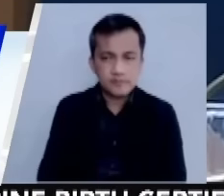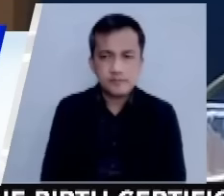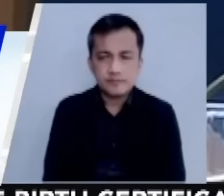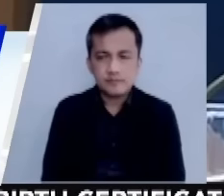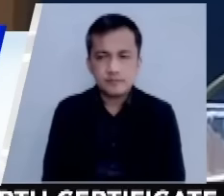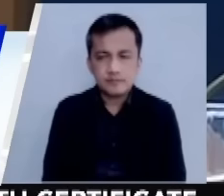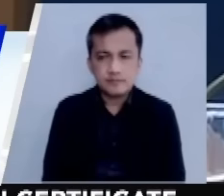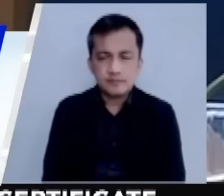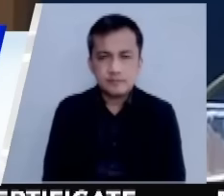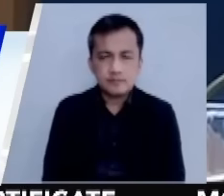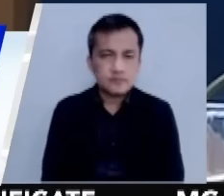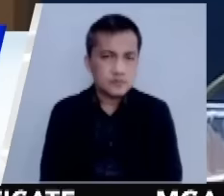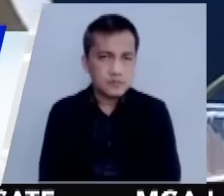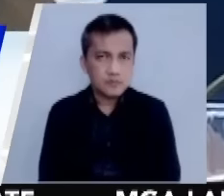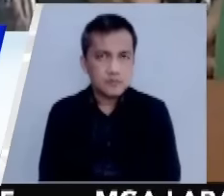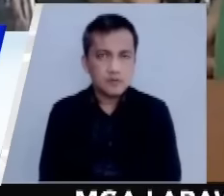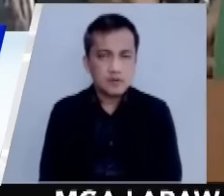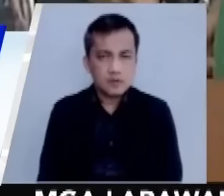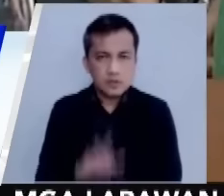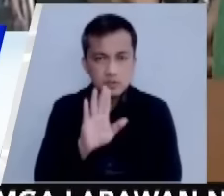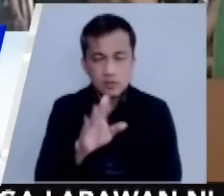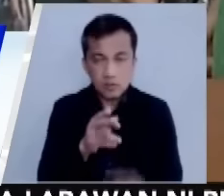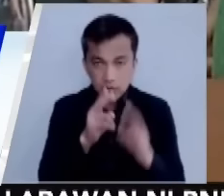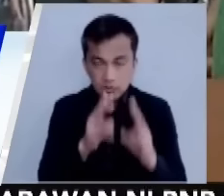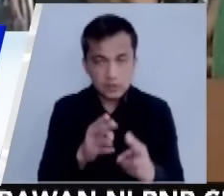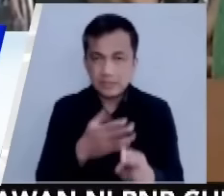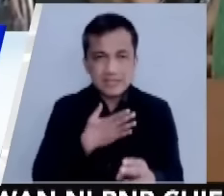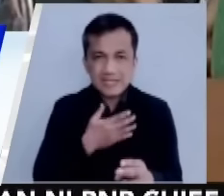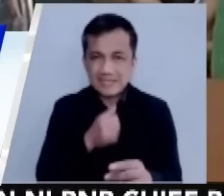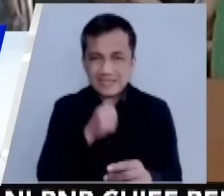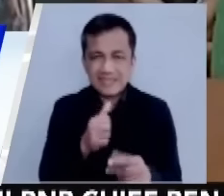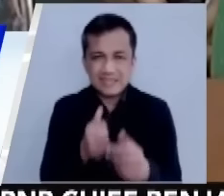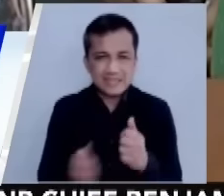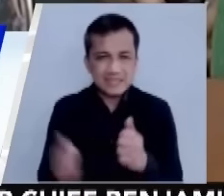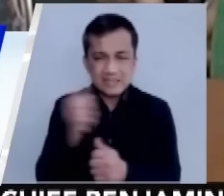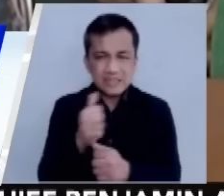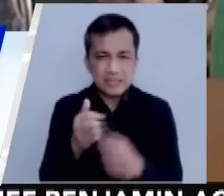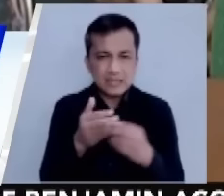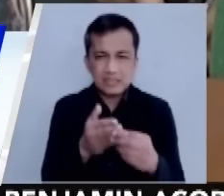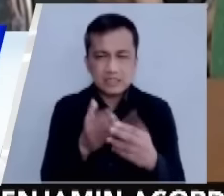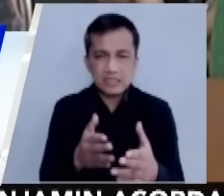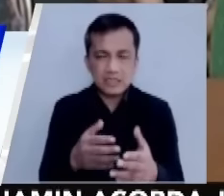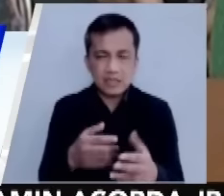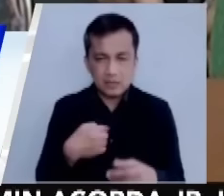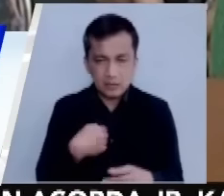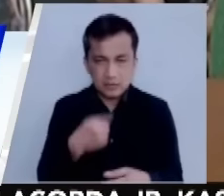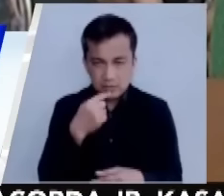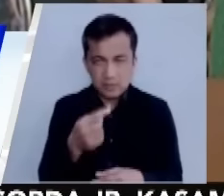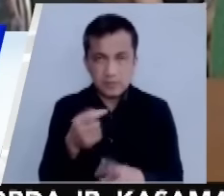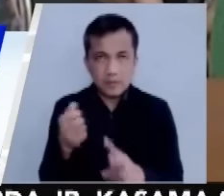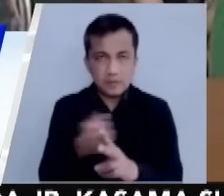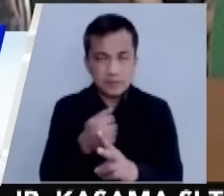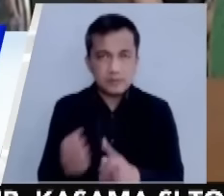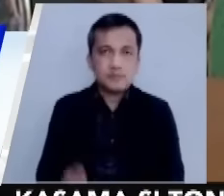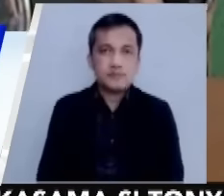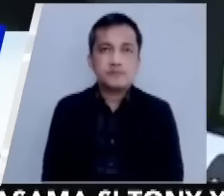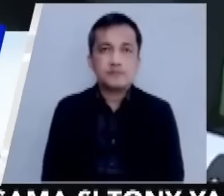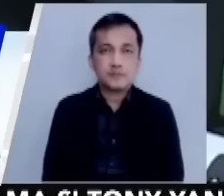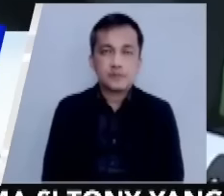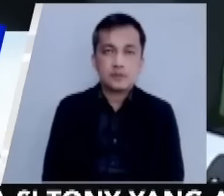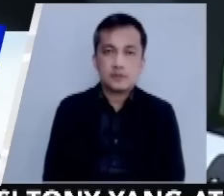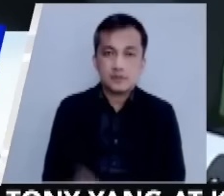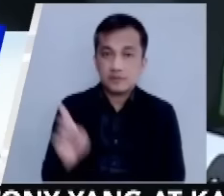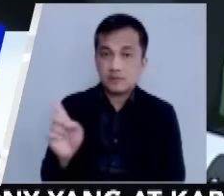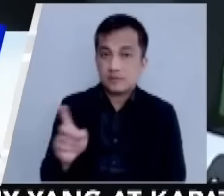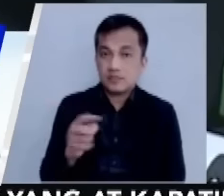Your Honor, hindi pa ako mastermind. Masasabi ko po, isa pa akong victim. Yan ang sinabi ni Dismissed Banban Mayor Alice